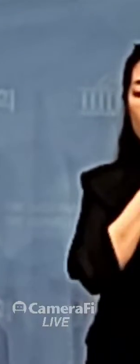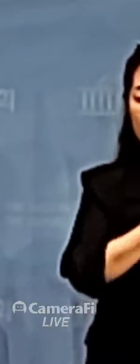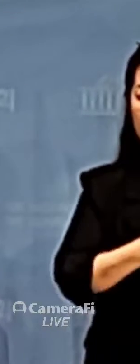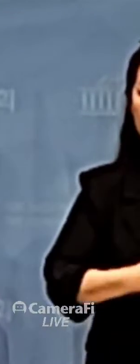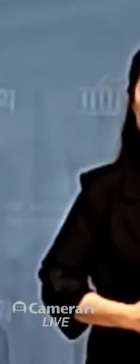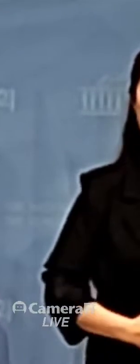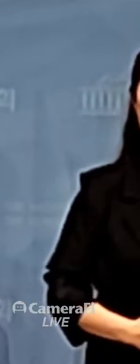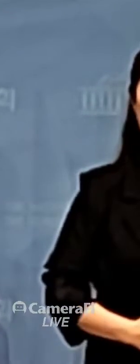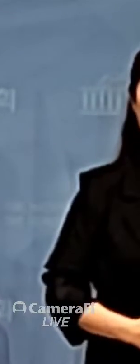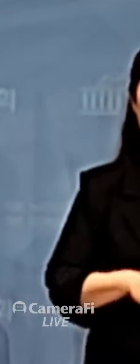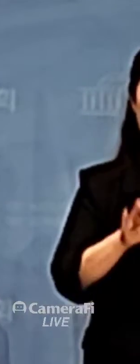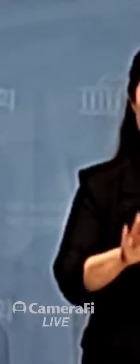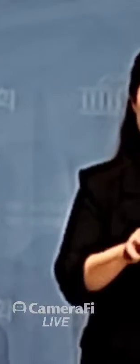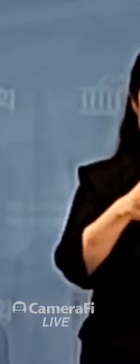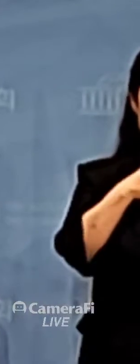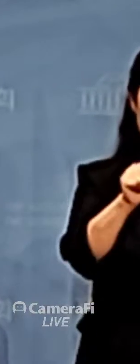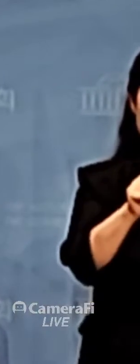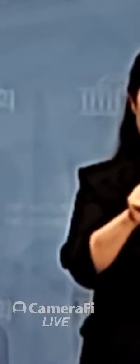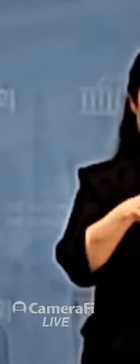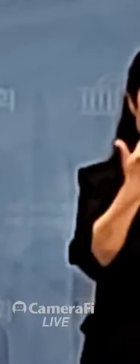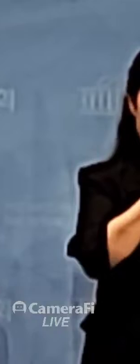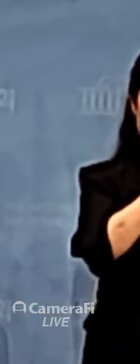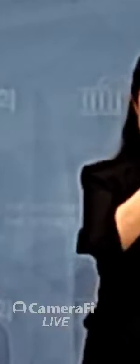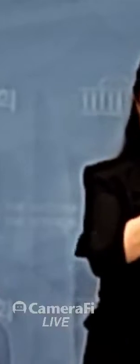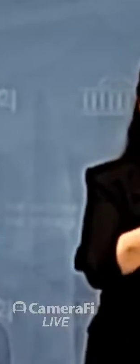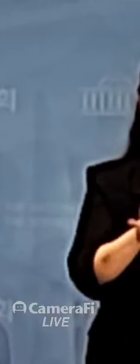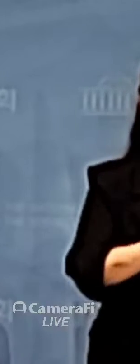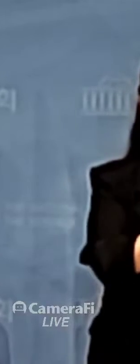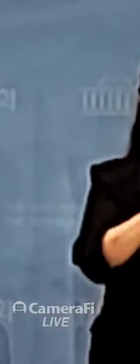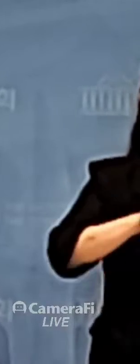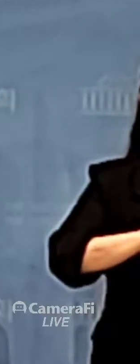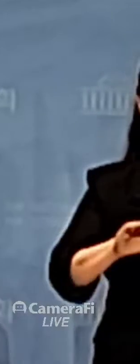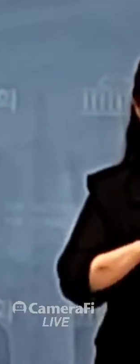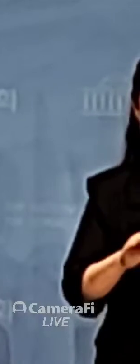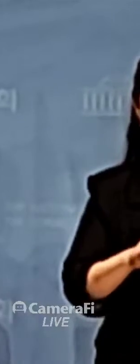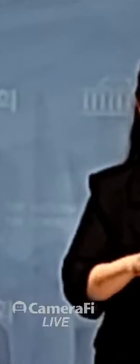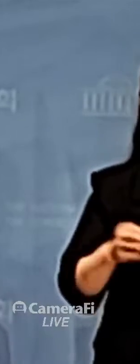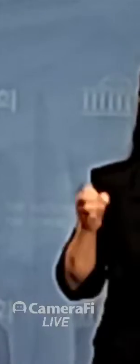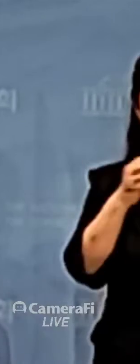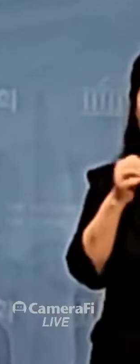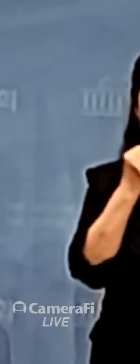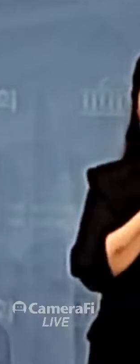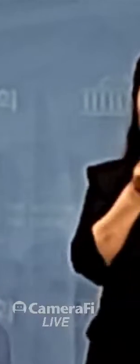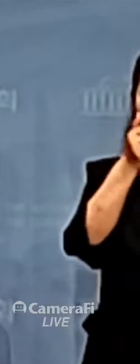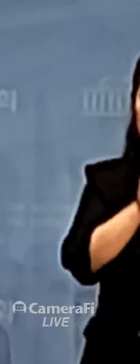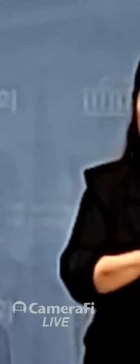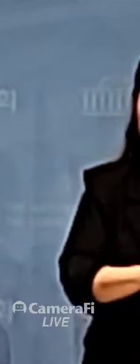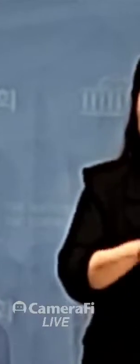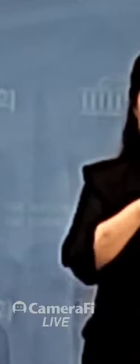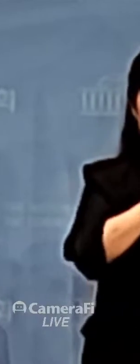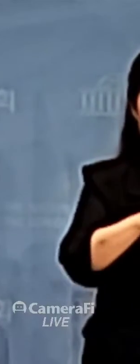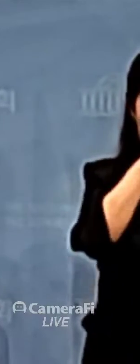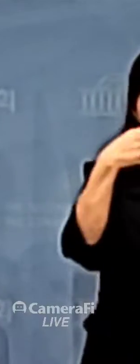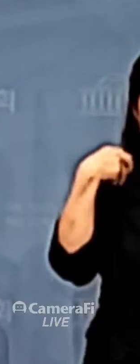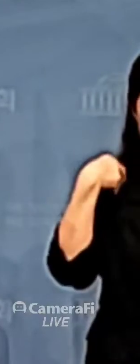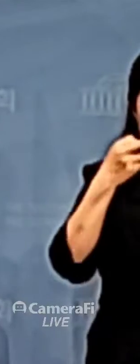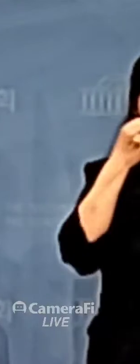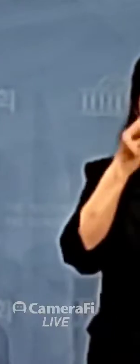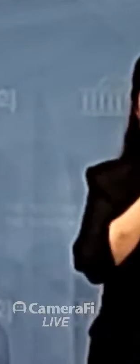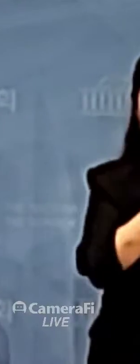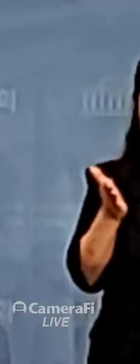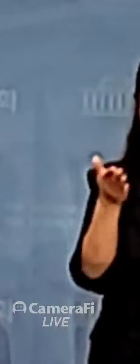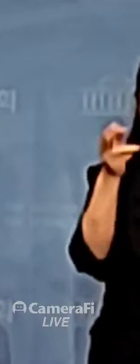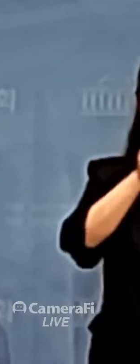당정협의 해서 경희 국부의 한목소리를 있지만 인성을 잠찌 로우 2 나를 파괴 달리해서